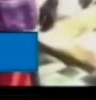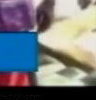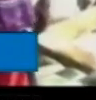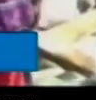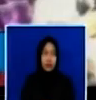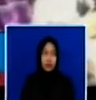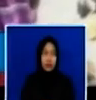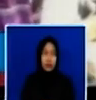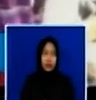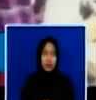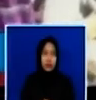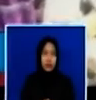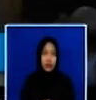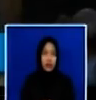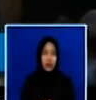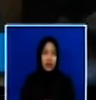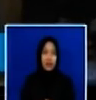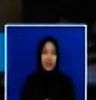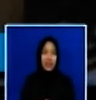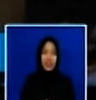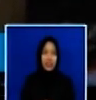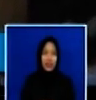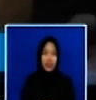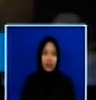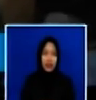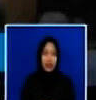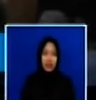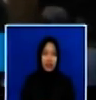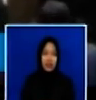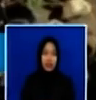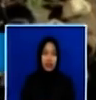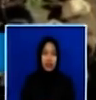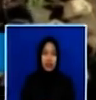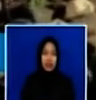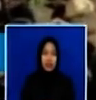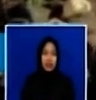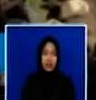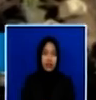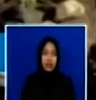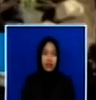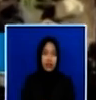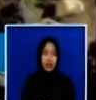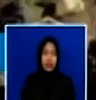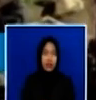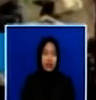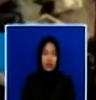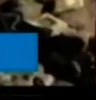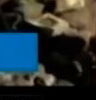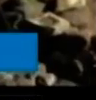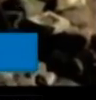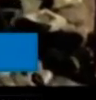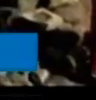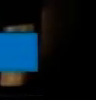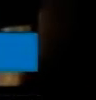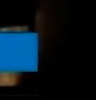bebatuan dan material tanah dari atas tebing menimbun rumah milik sadio warga desa Jang dan Kecamatan Poncol Kabupaten Magetan